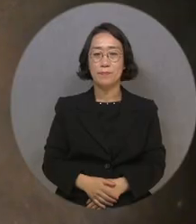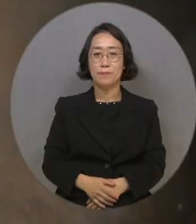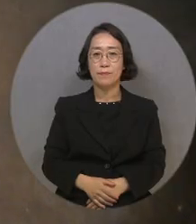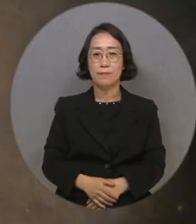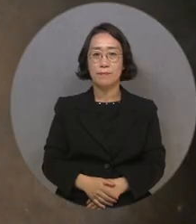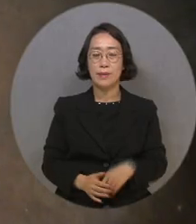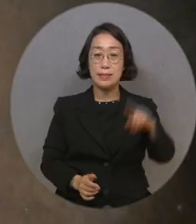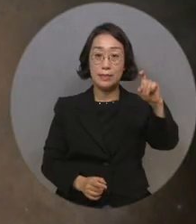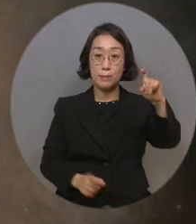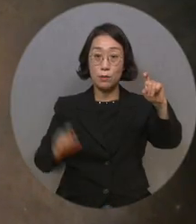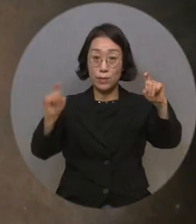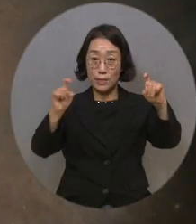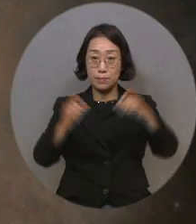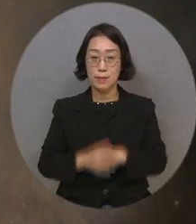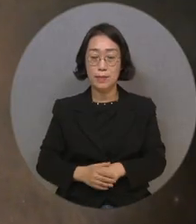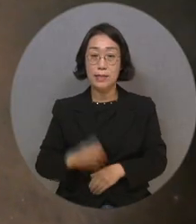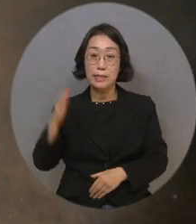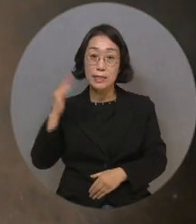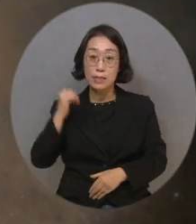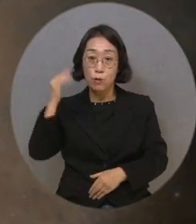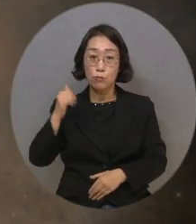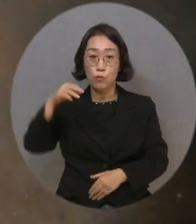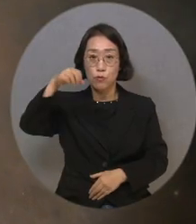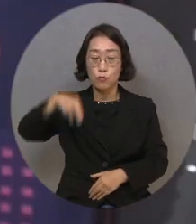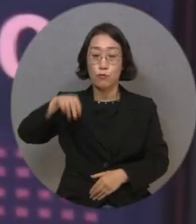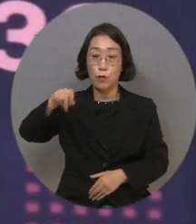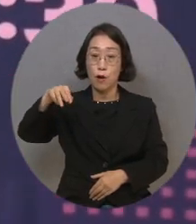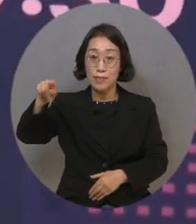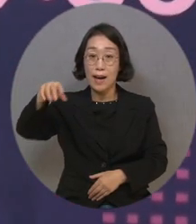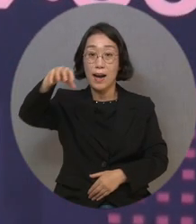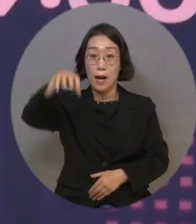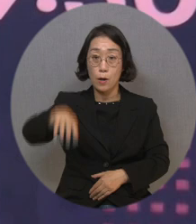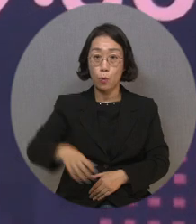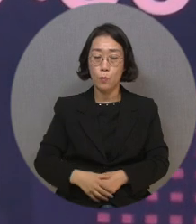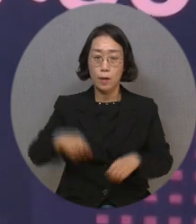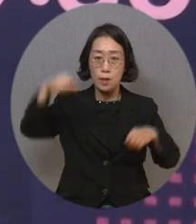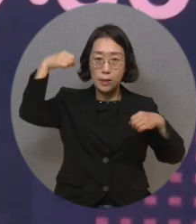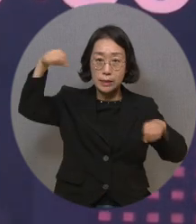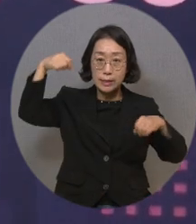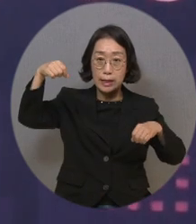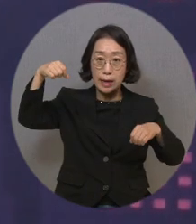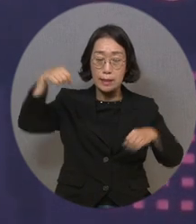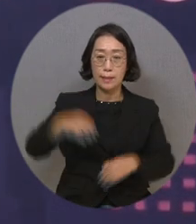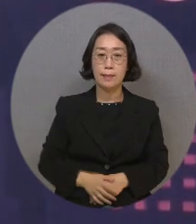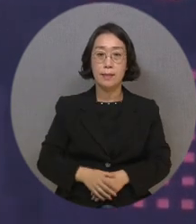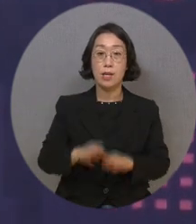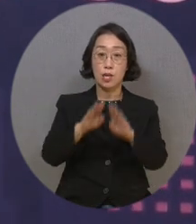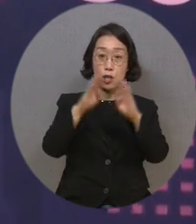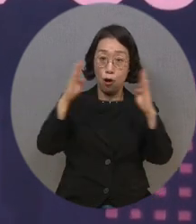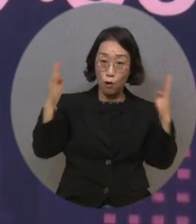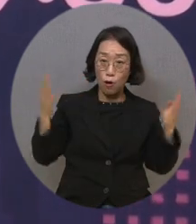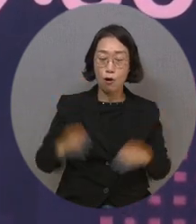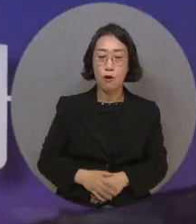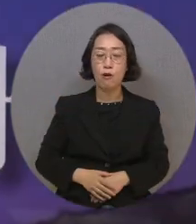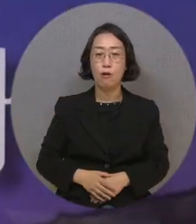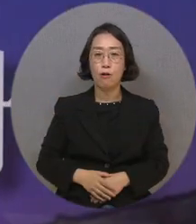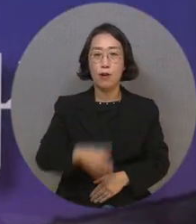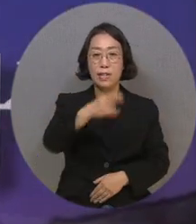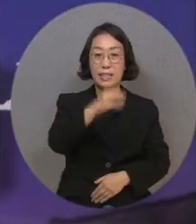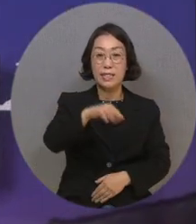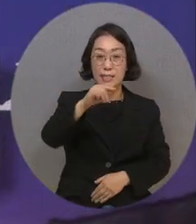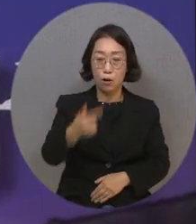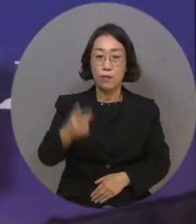지난 10일 의정부 예술공간 휴서사에서는 극단 허리 주체 지역 콘텐츠 창작극